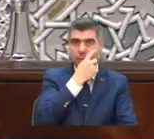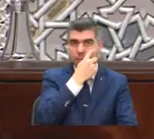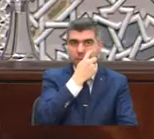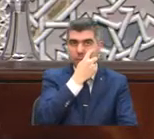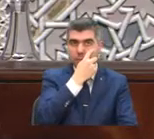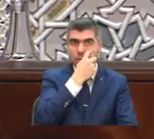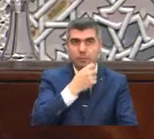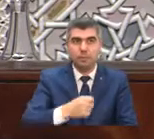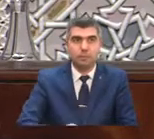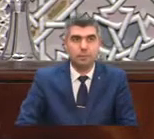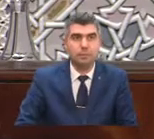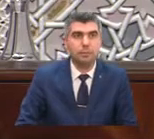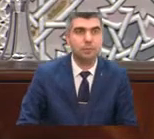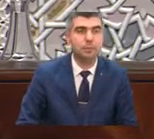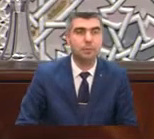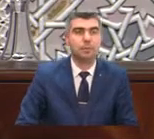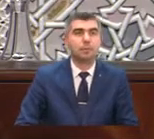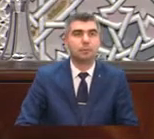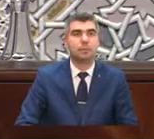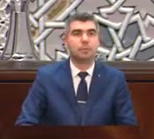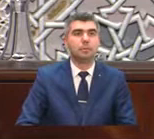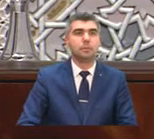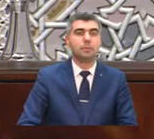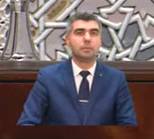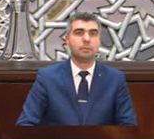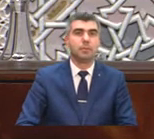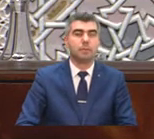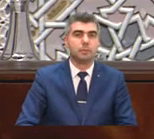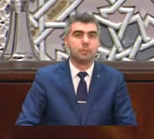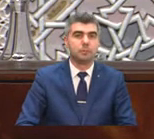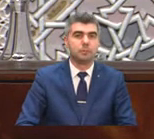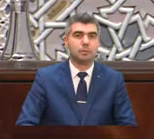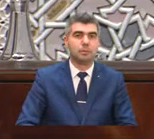كلمه لكم سيد الوزير الجواب، تفضلوا.